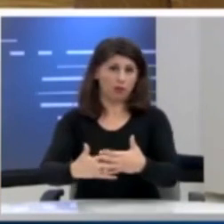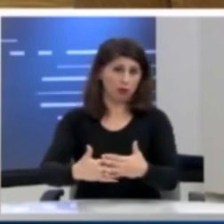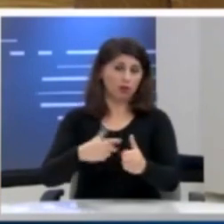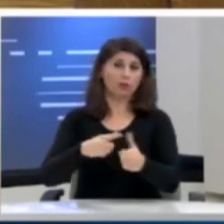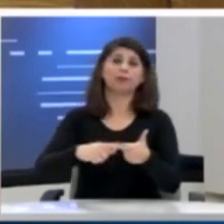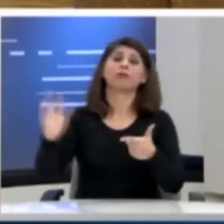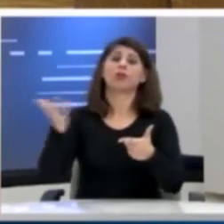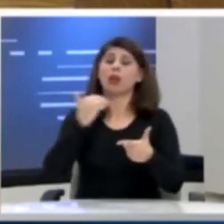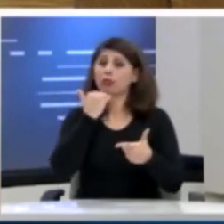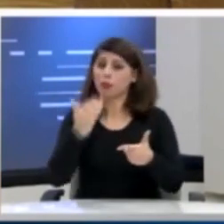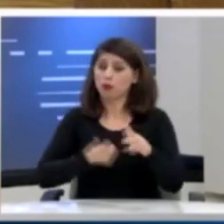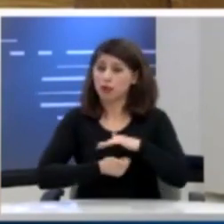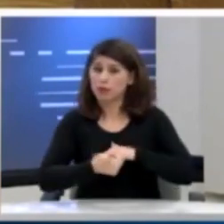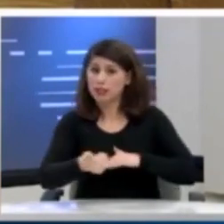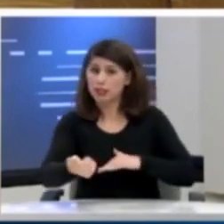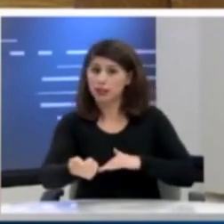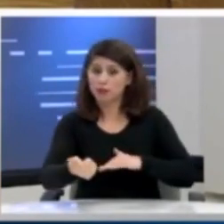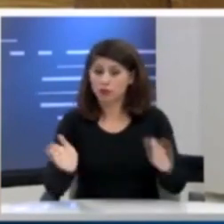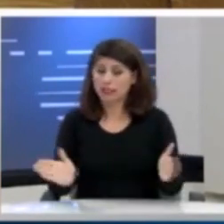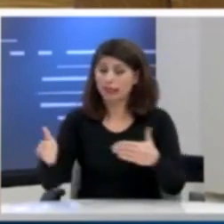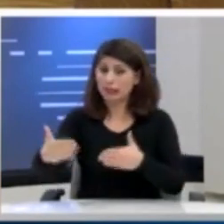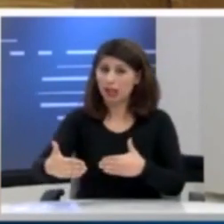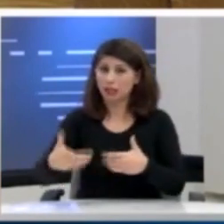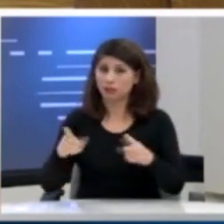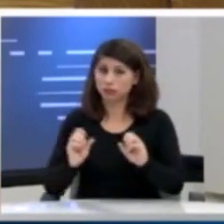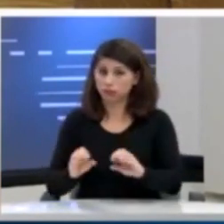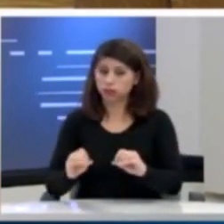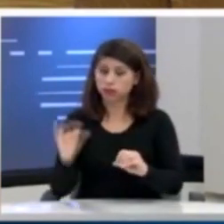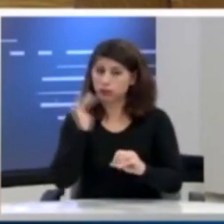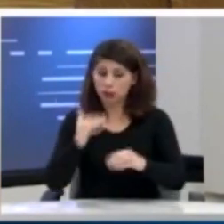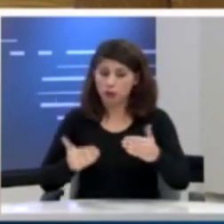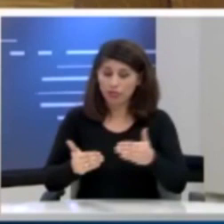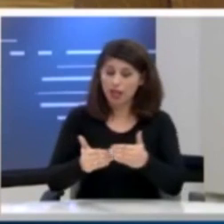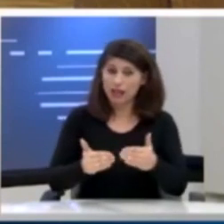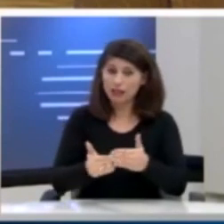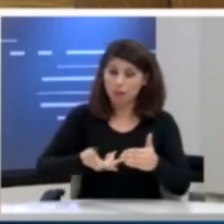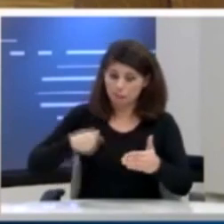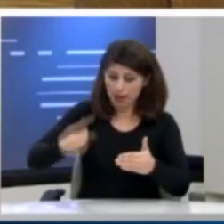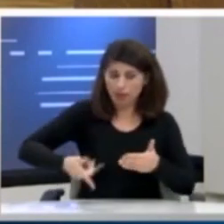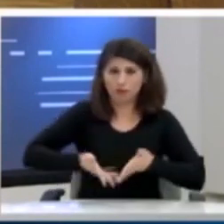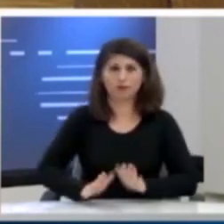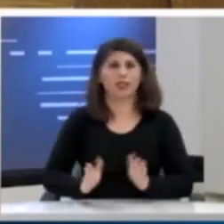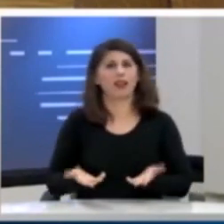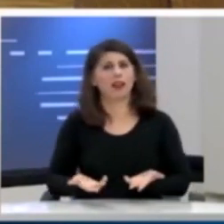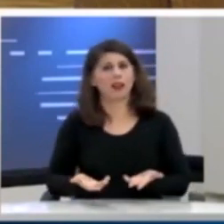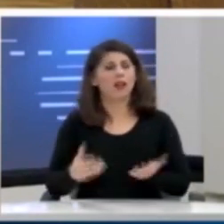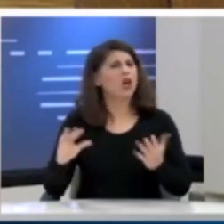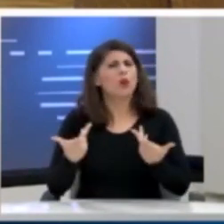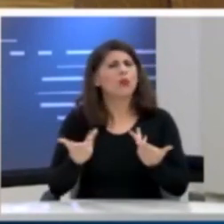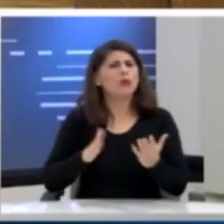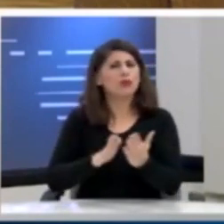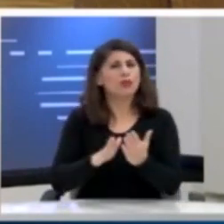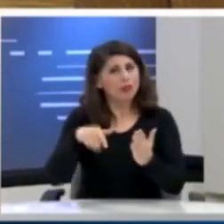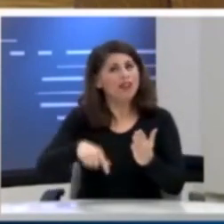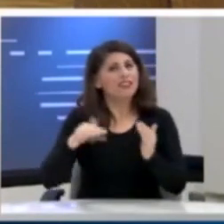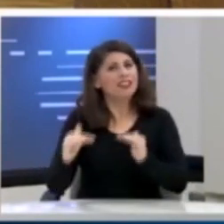εγκυμοσύνη, όταν δεν μπορούν να επιστρέψουν στην τάξη σε σύντομο χρονικό διάστημα μετά τον τοκετό. Πώς αντιμετωπίζει